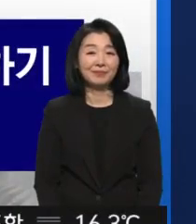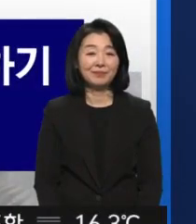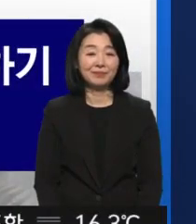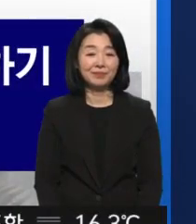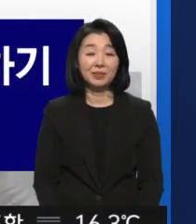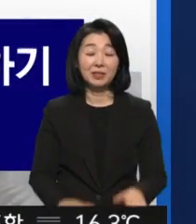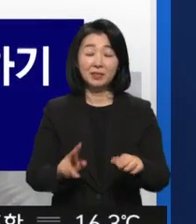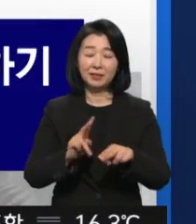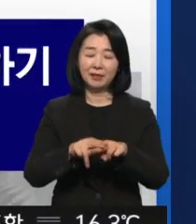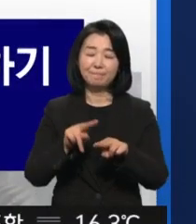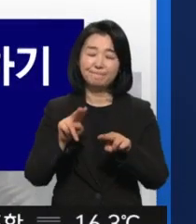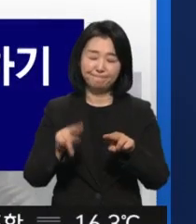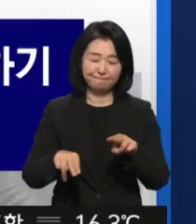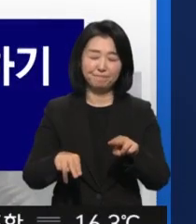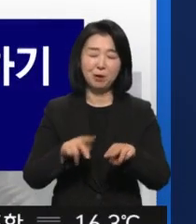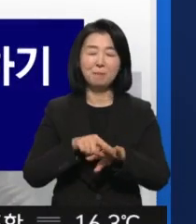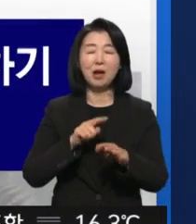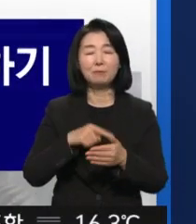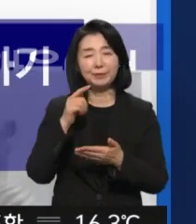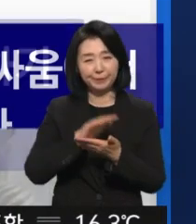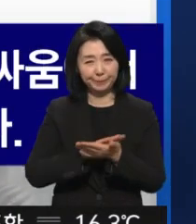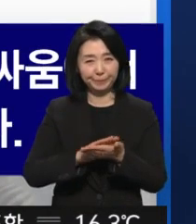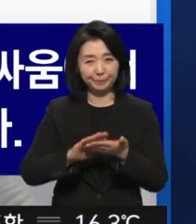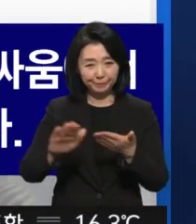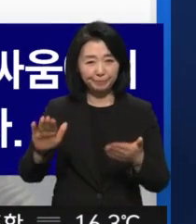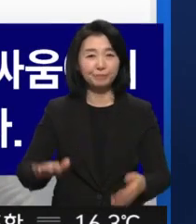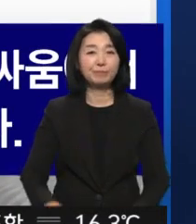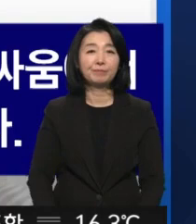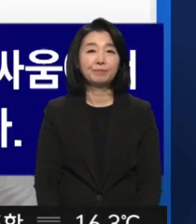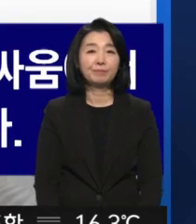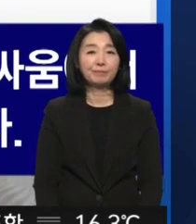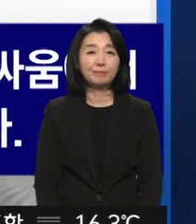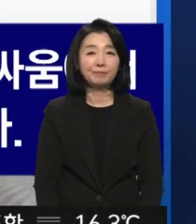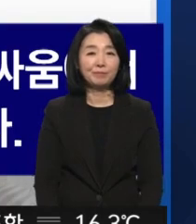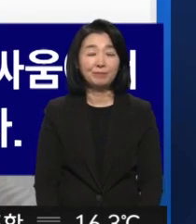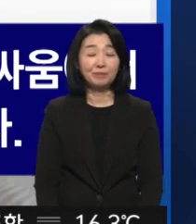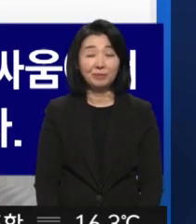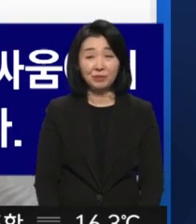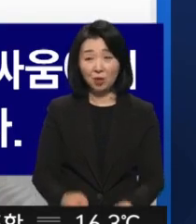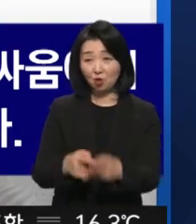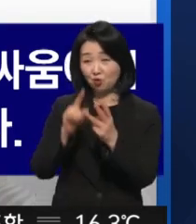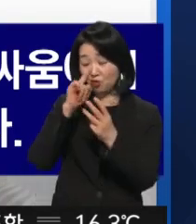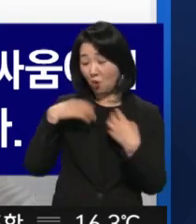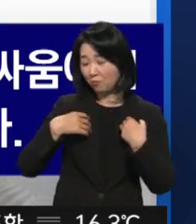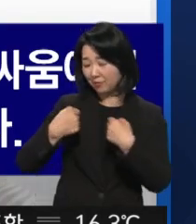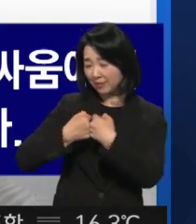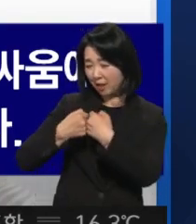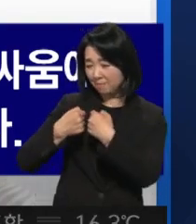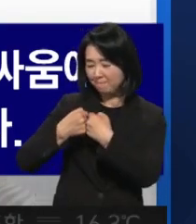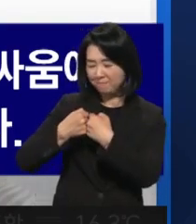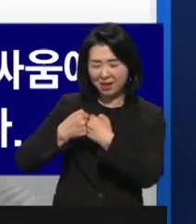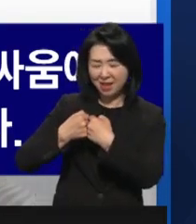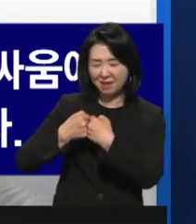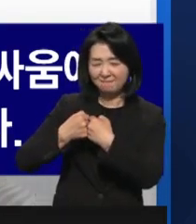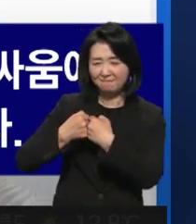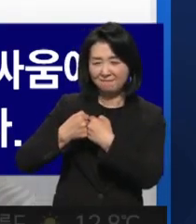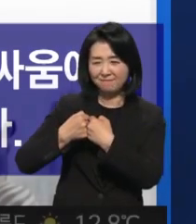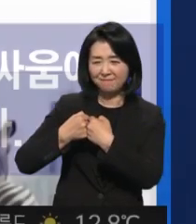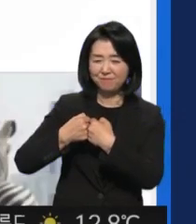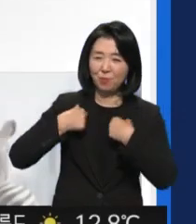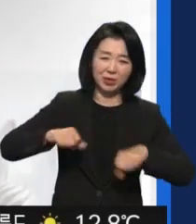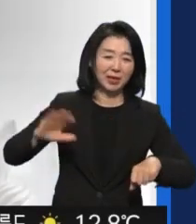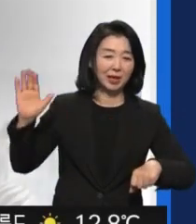이제 내려놓으니 홀가분하기 그지없습니다. 그렇다고 윤석열 정부와의 싸움에서 고삐를 늦추지는